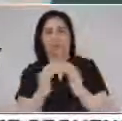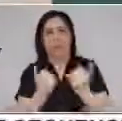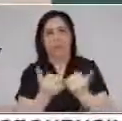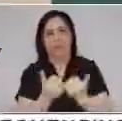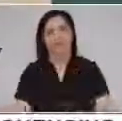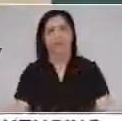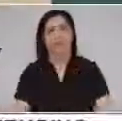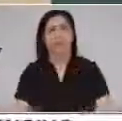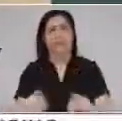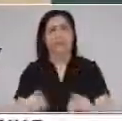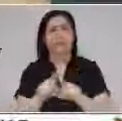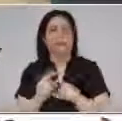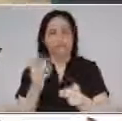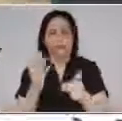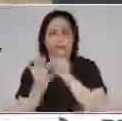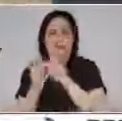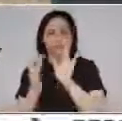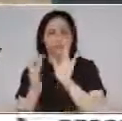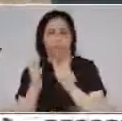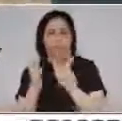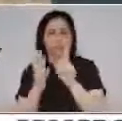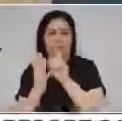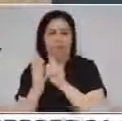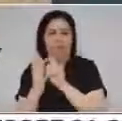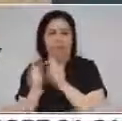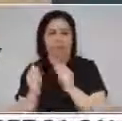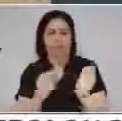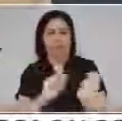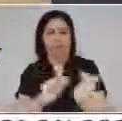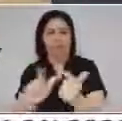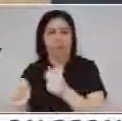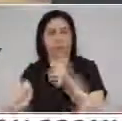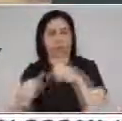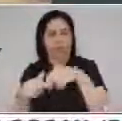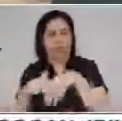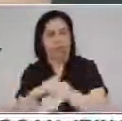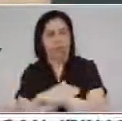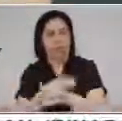at mananagot dyan yung may-ari niyan. Dahil unang-una,